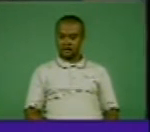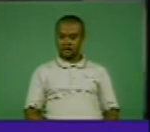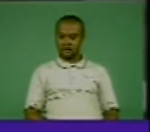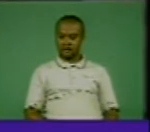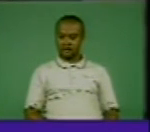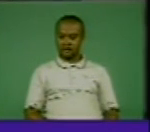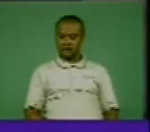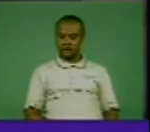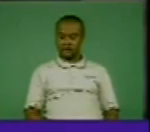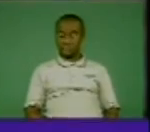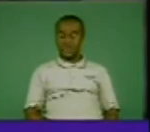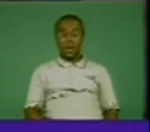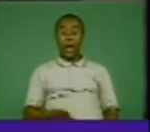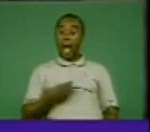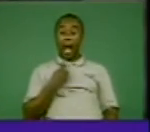kututazama,